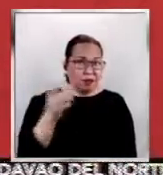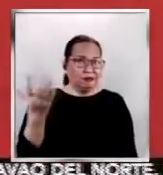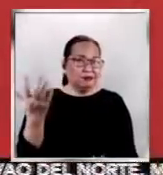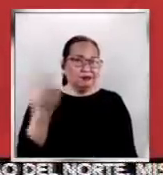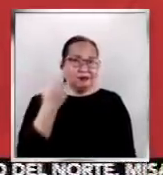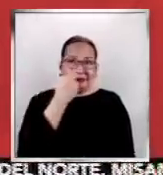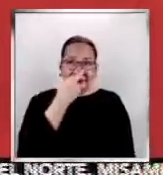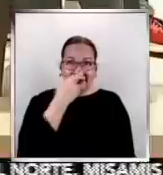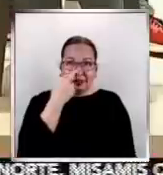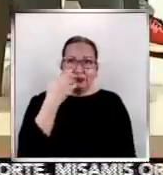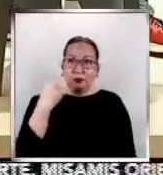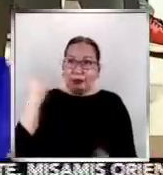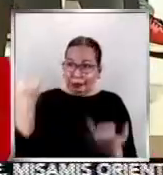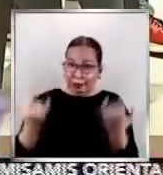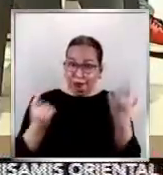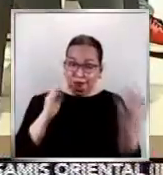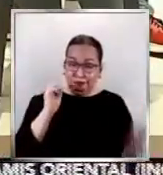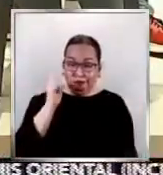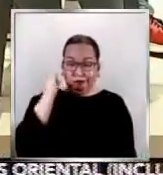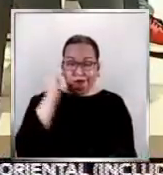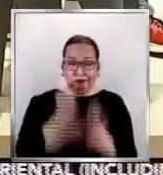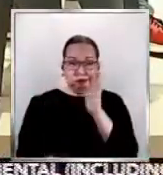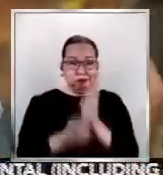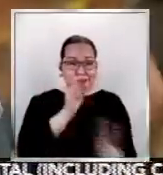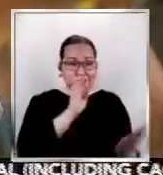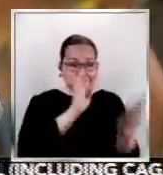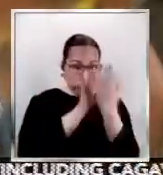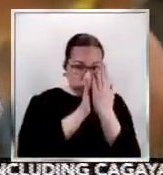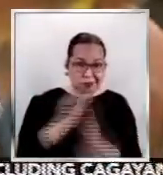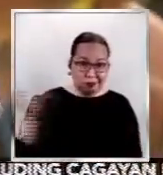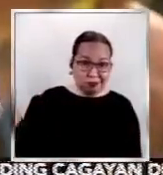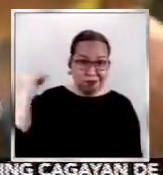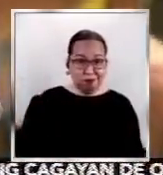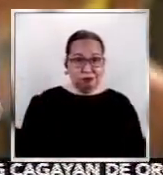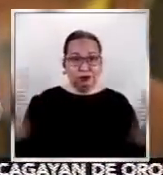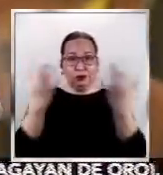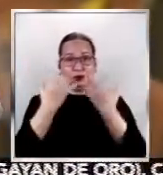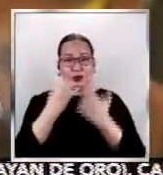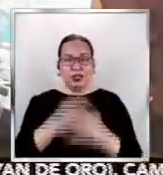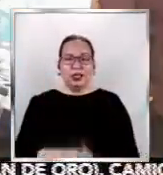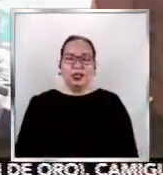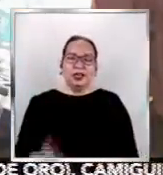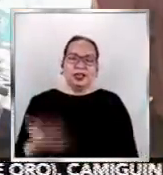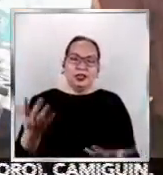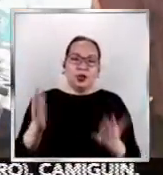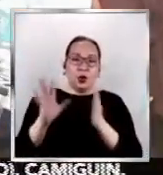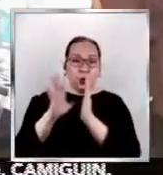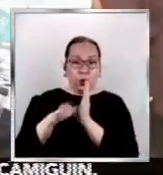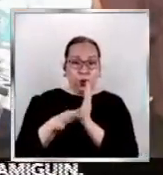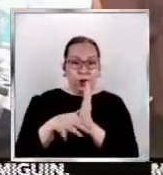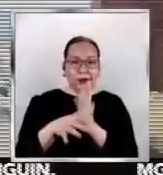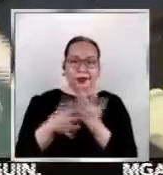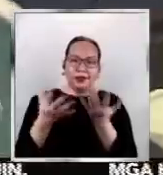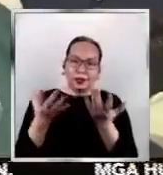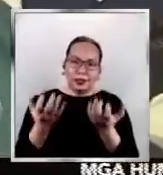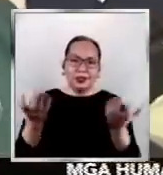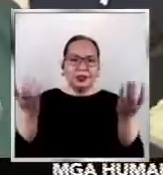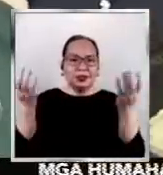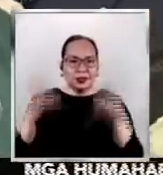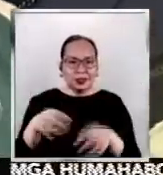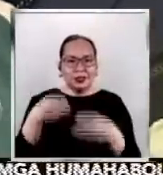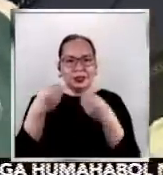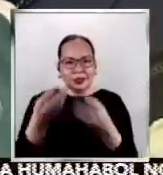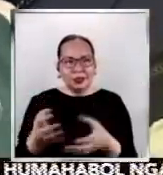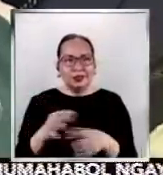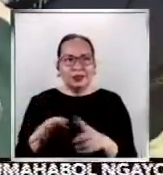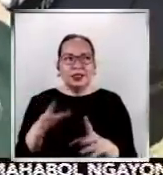sila nagsipuntahan. Sa kagustuhan ng COMELEC na mapagbigyan ng lahat, naglaan sila ng chance slots na pinabalik itong